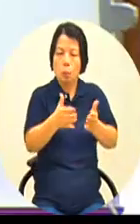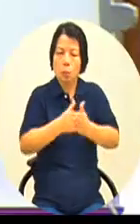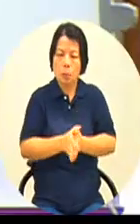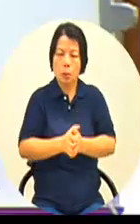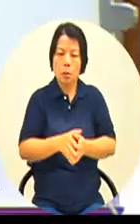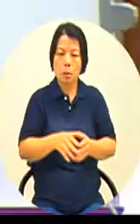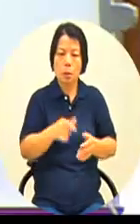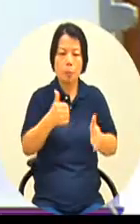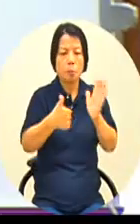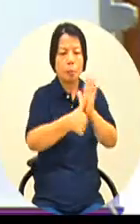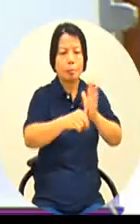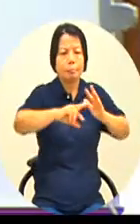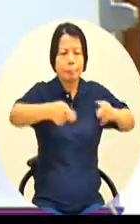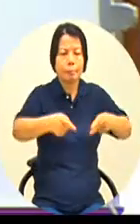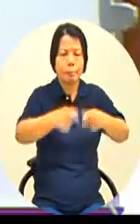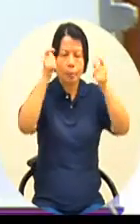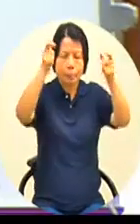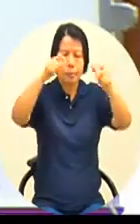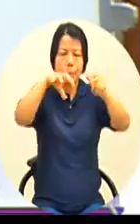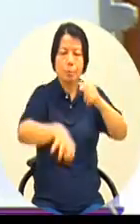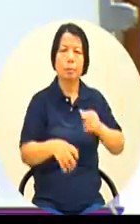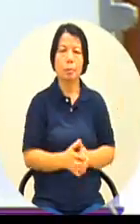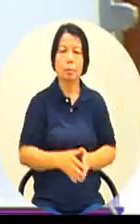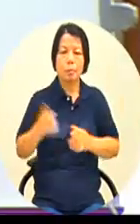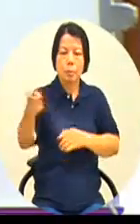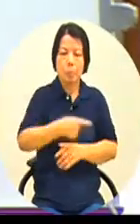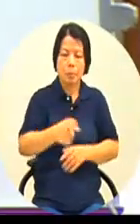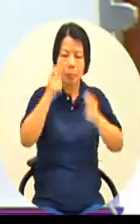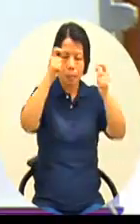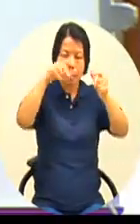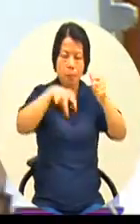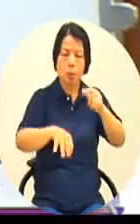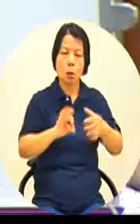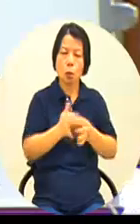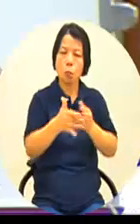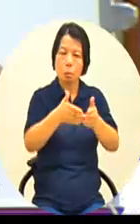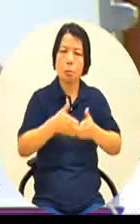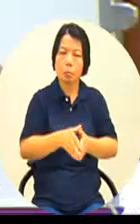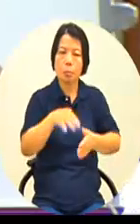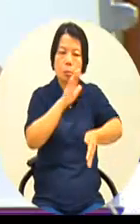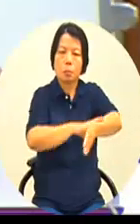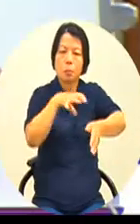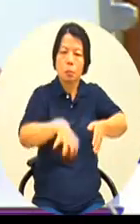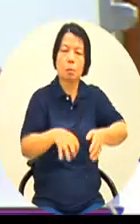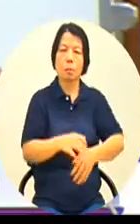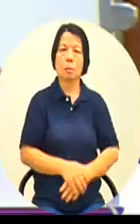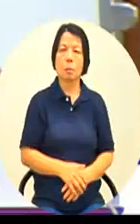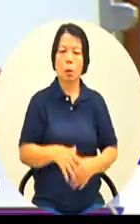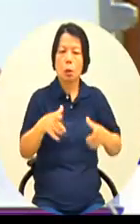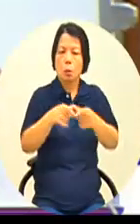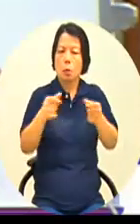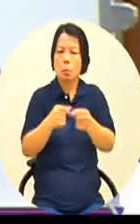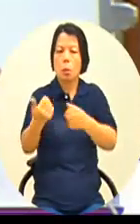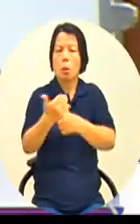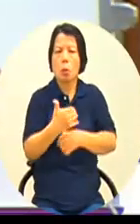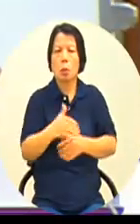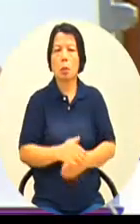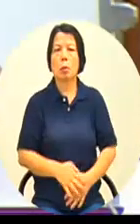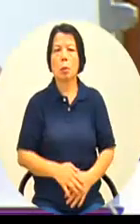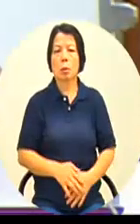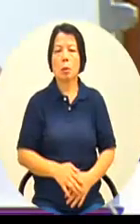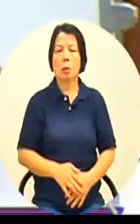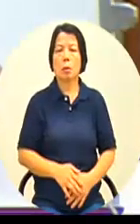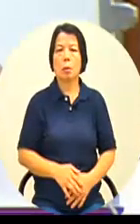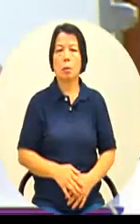呢？为什么我们来高雄就是左营站？人足侪日本人咧问我，伊讲乌加死